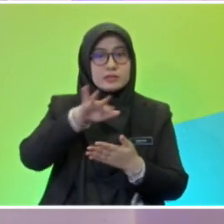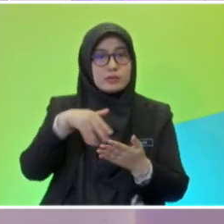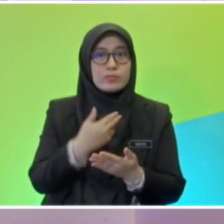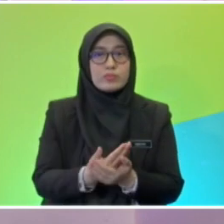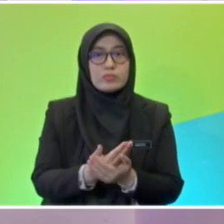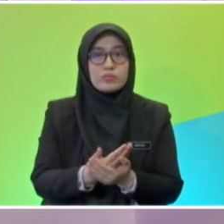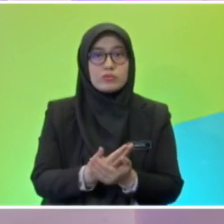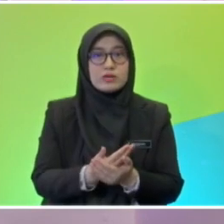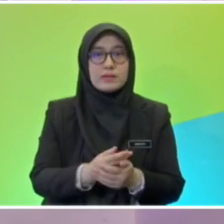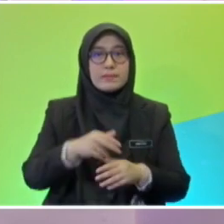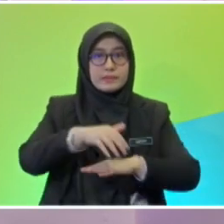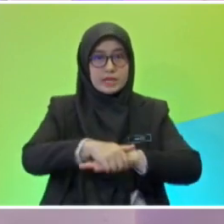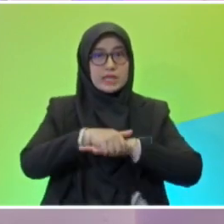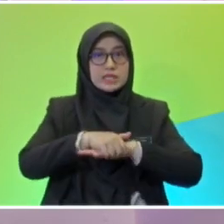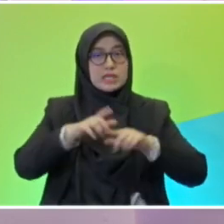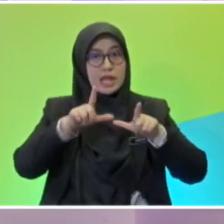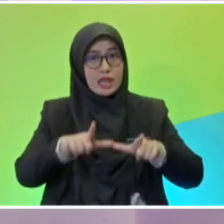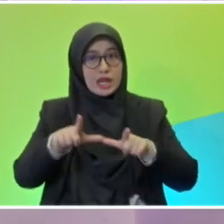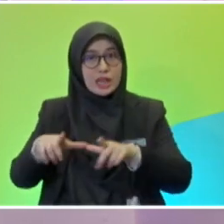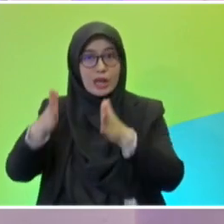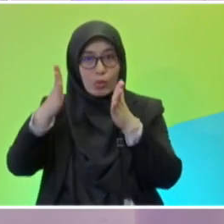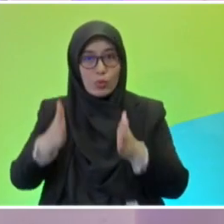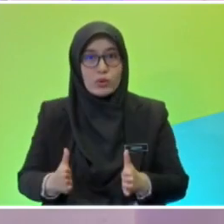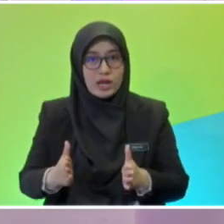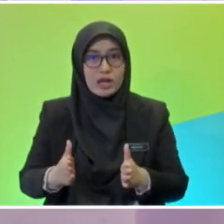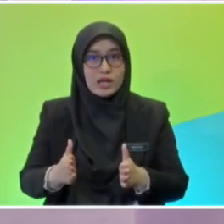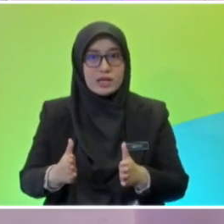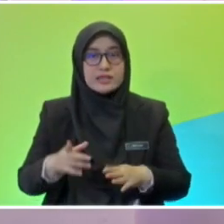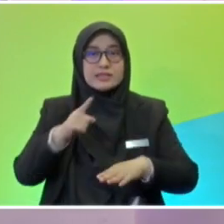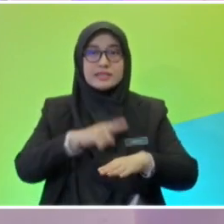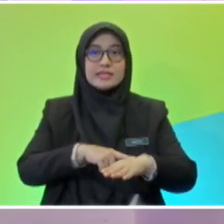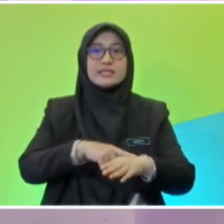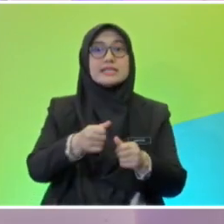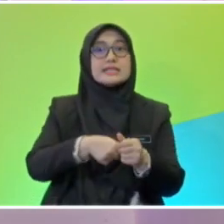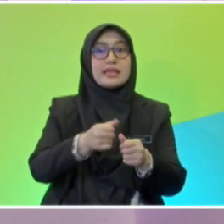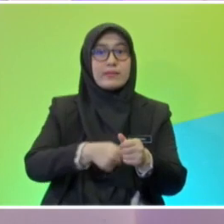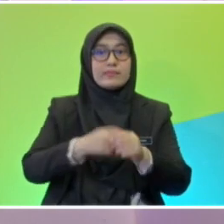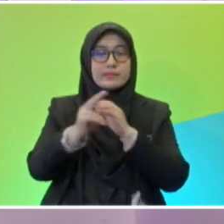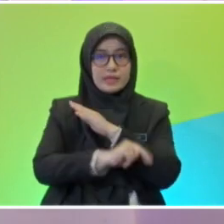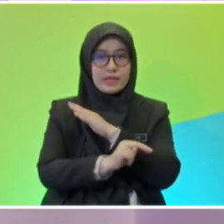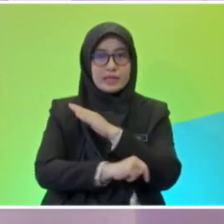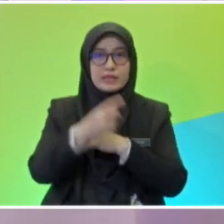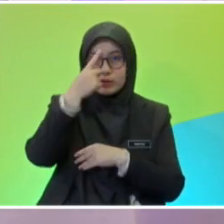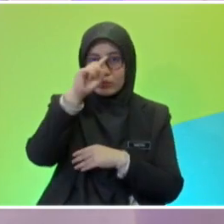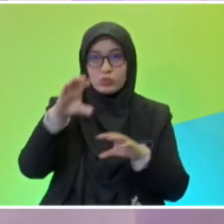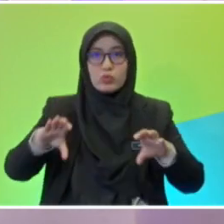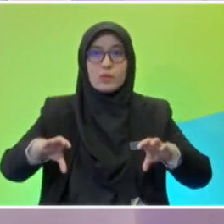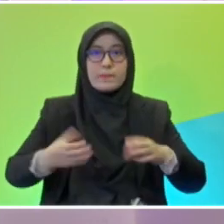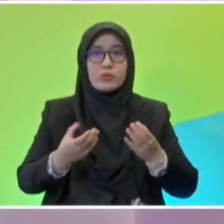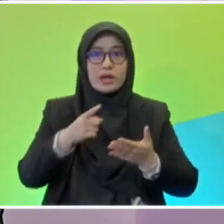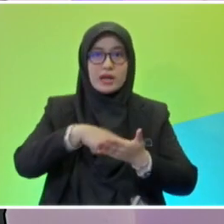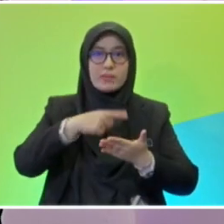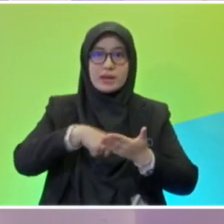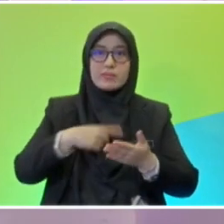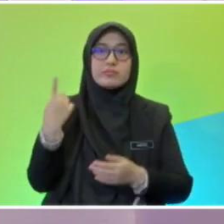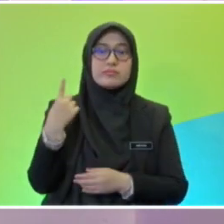residennya di negeri-negeri tersebut sebagai agen untuk membuat keputusan di dalam kerajaan yang